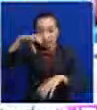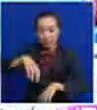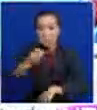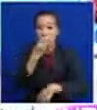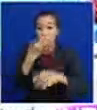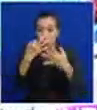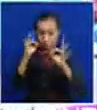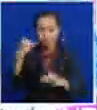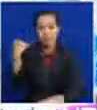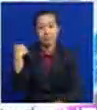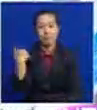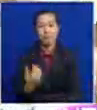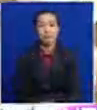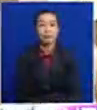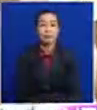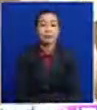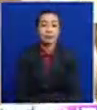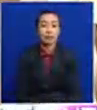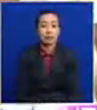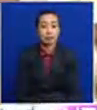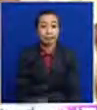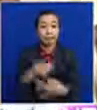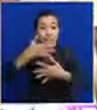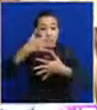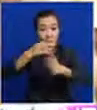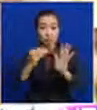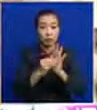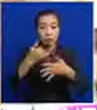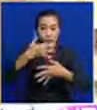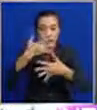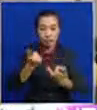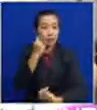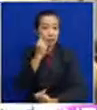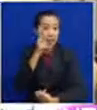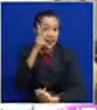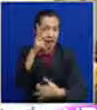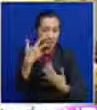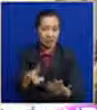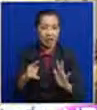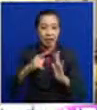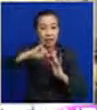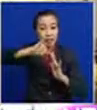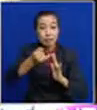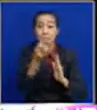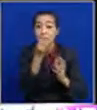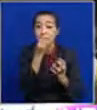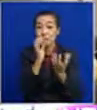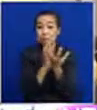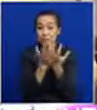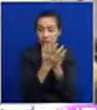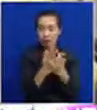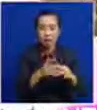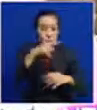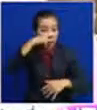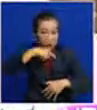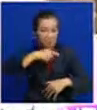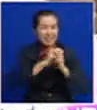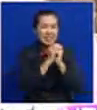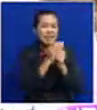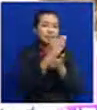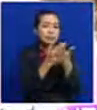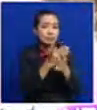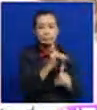ได้ฟรีค่ะโดยบรรยากาศการกินเจที่เยาวราชเข้าสู่วันที่3แล้วนะคะชาวไทยเชื้อสายจีนก็ยังคงเดินทางออกมาซื้ออาหารเจกันอ